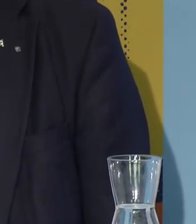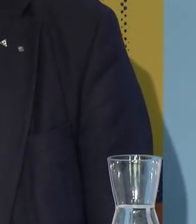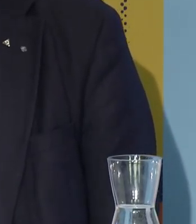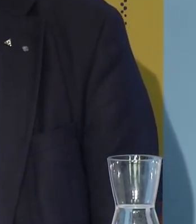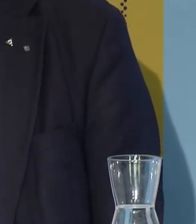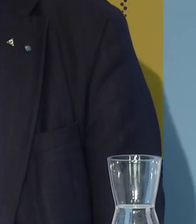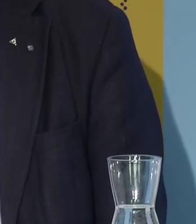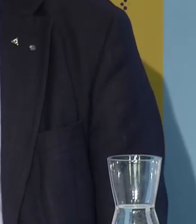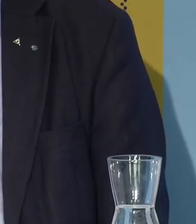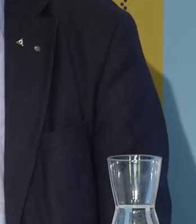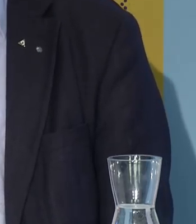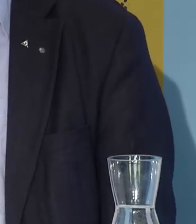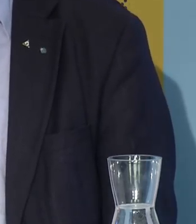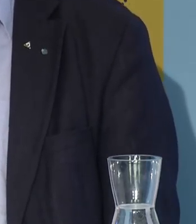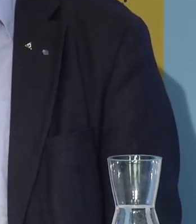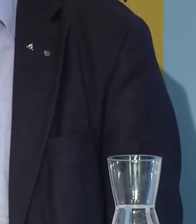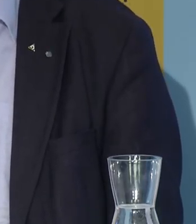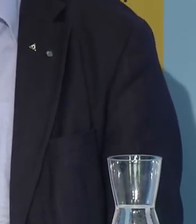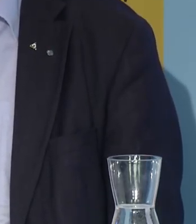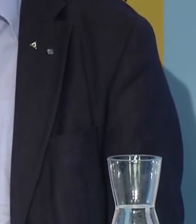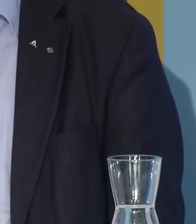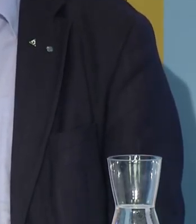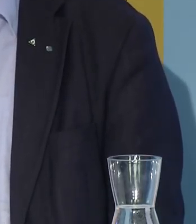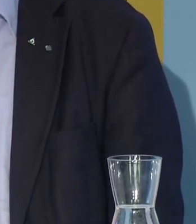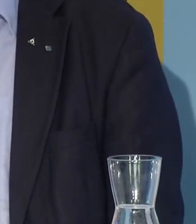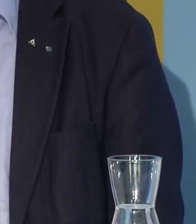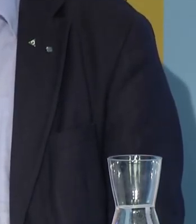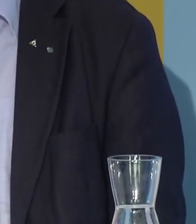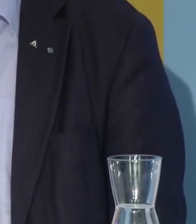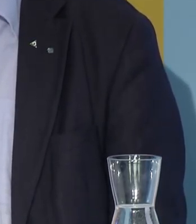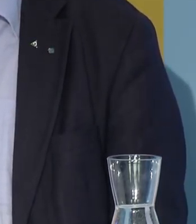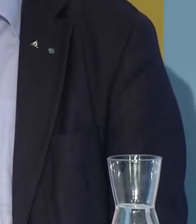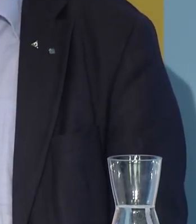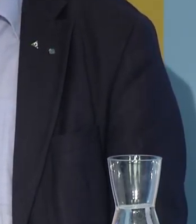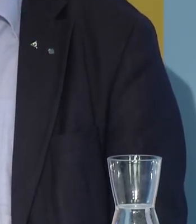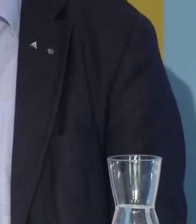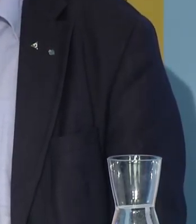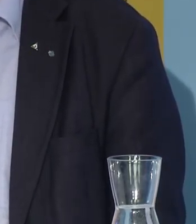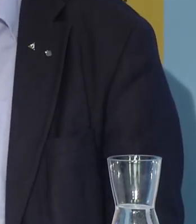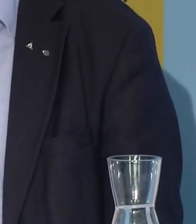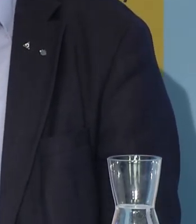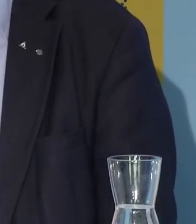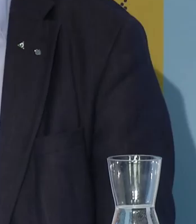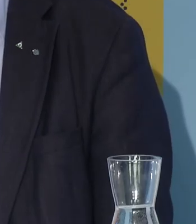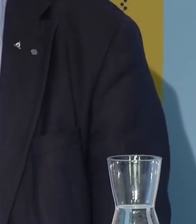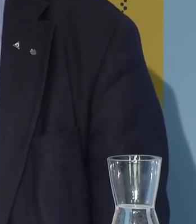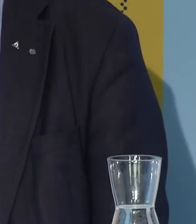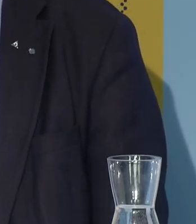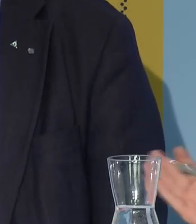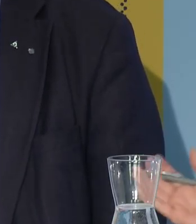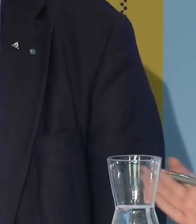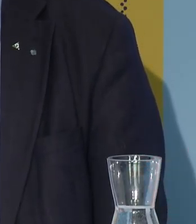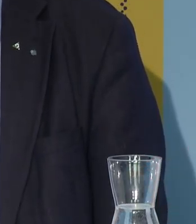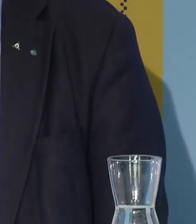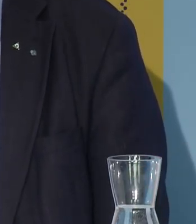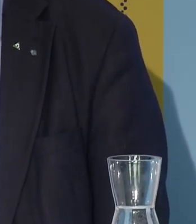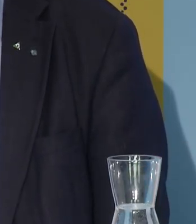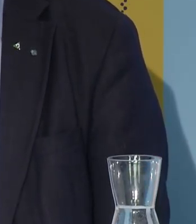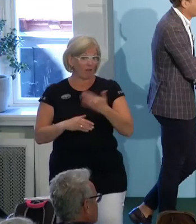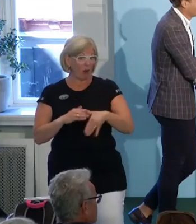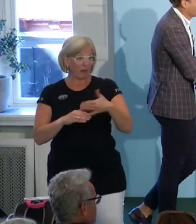fall. September, oktober. Alltså slutet september, början oktober. Sen ska det ju till konsekvensanalyser. Vi verkar ganska överens här i alla fall. Så att...